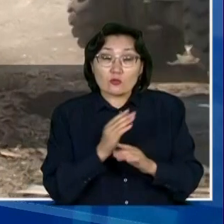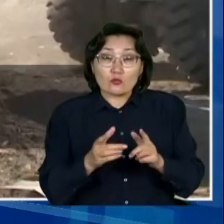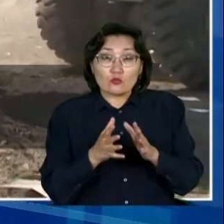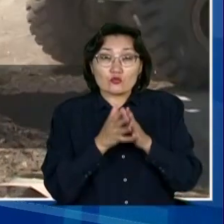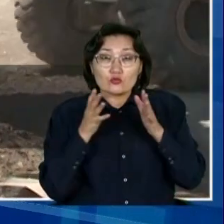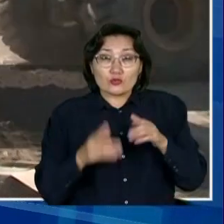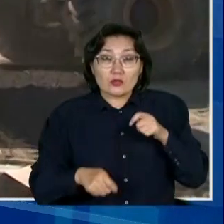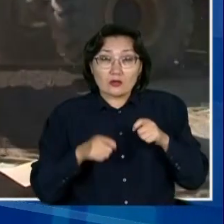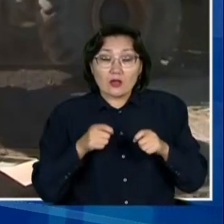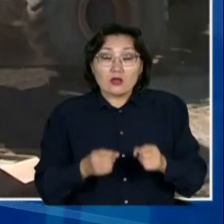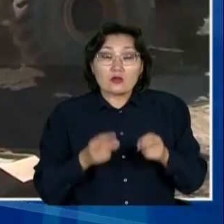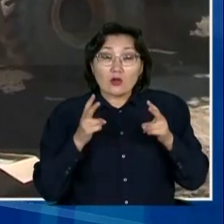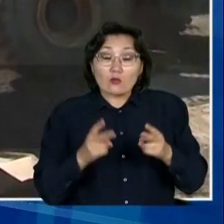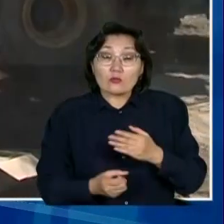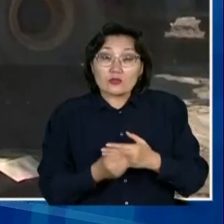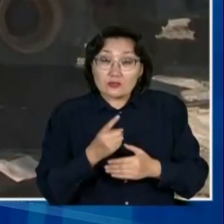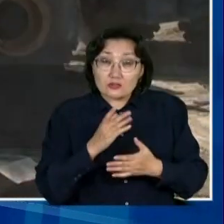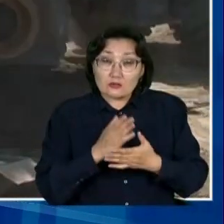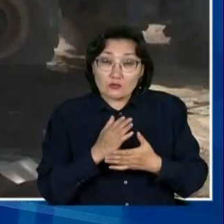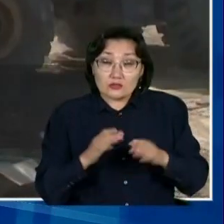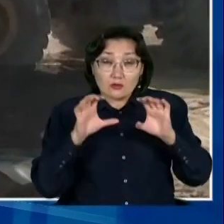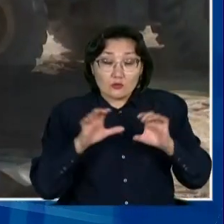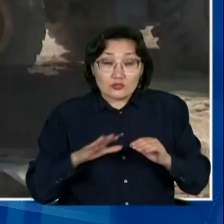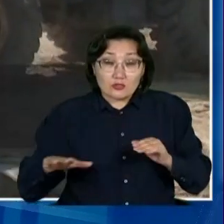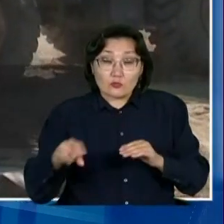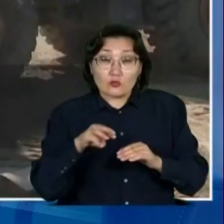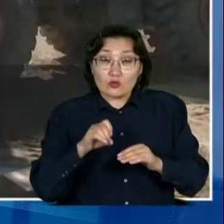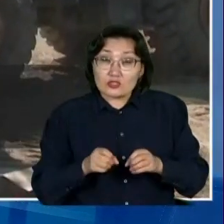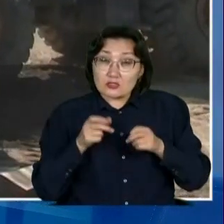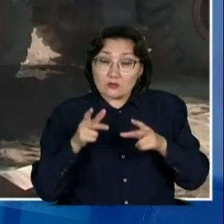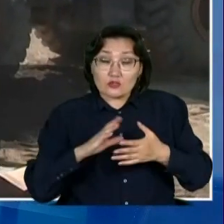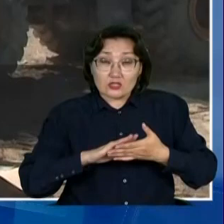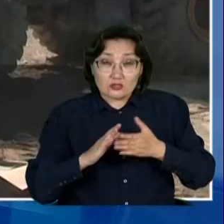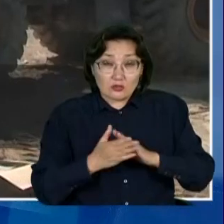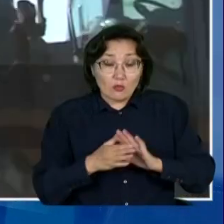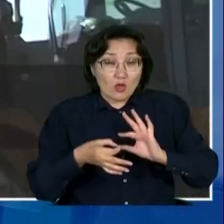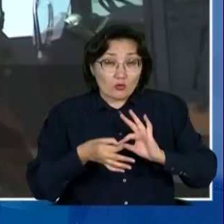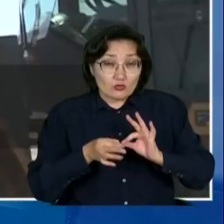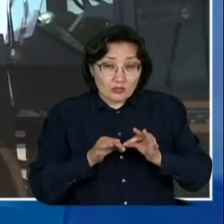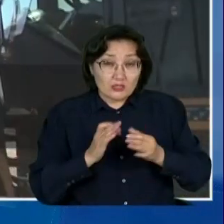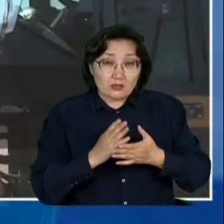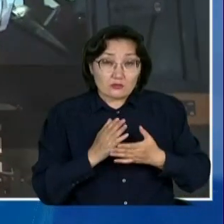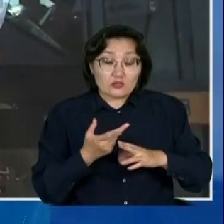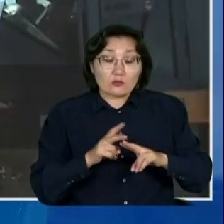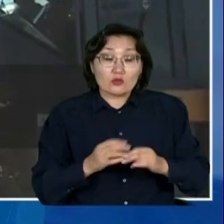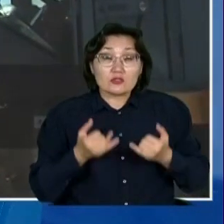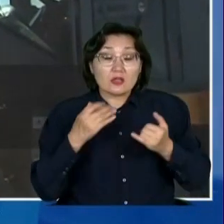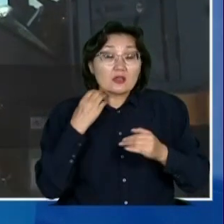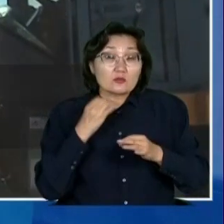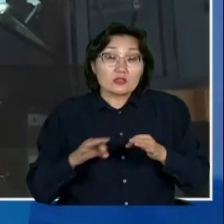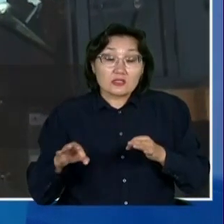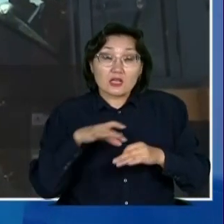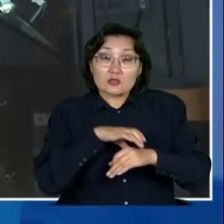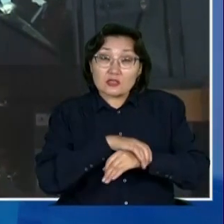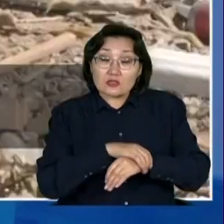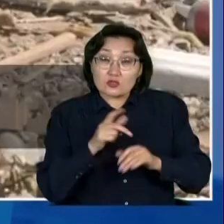қауіп төндіріп тұр. Ал жоғарыда айтқандай, заңсыз аумаққа қоқыс төгу жағдайды тіпті күрделендірмек. Сол үшін Қызылорда облысында